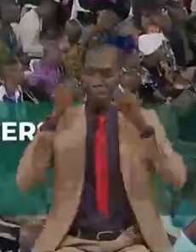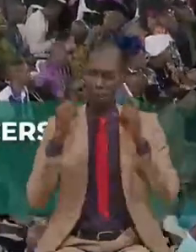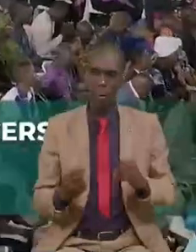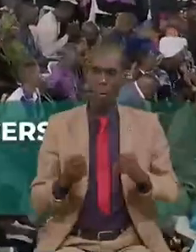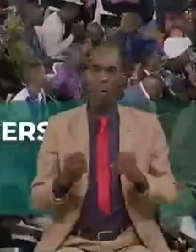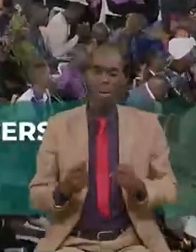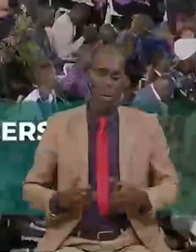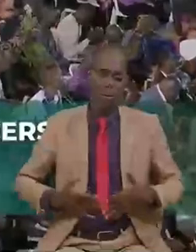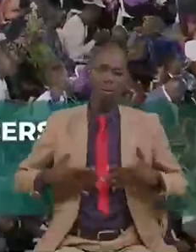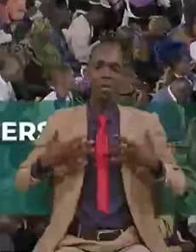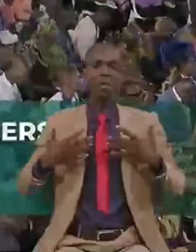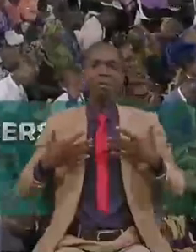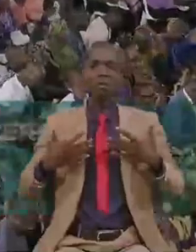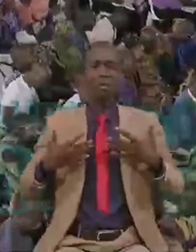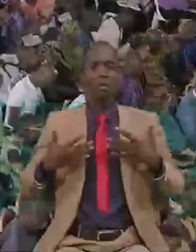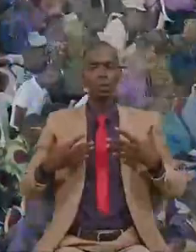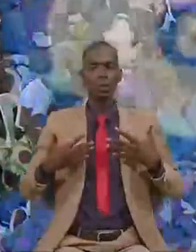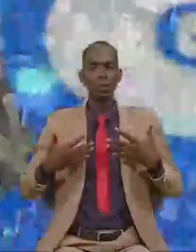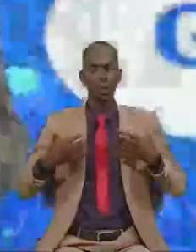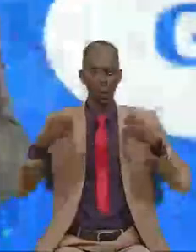vie, la vitalité